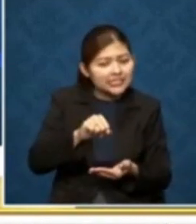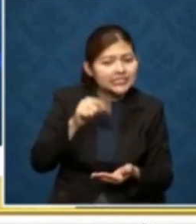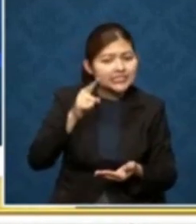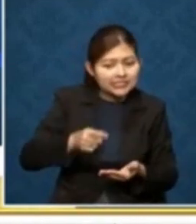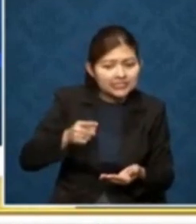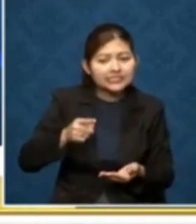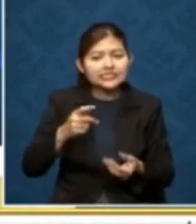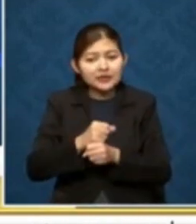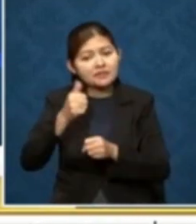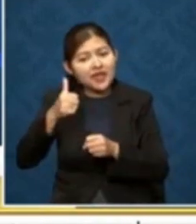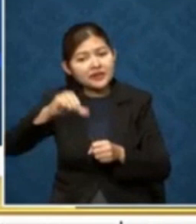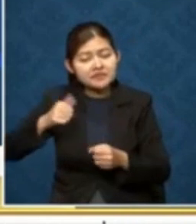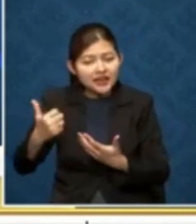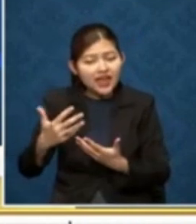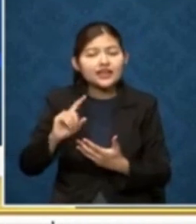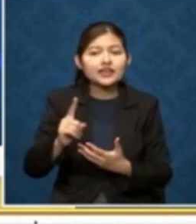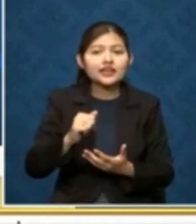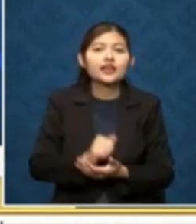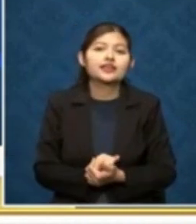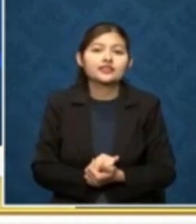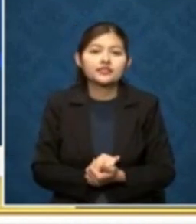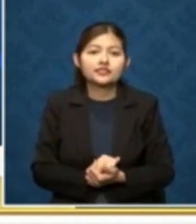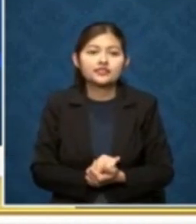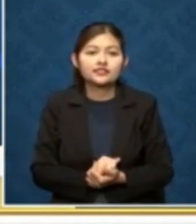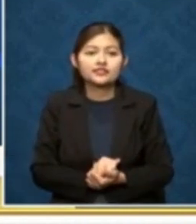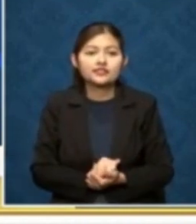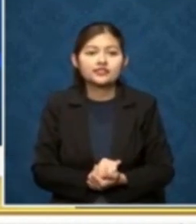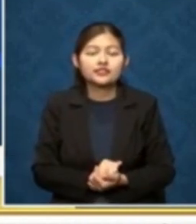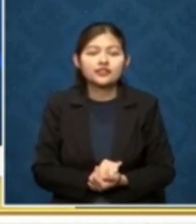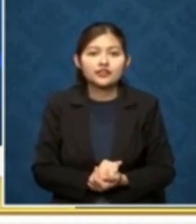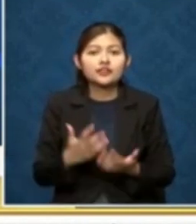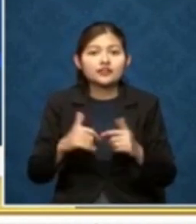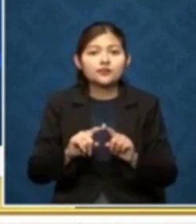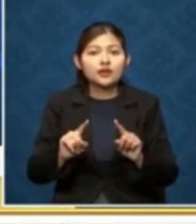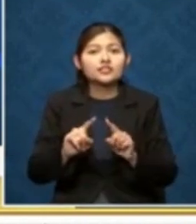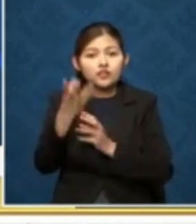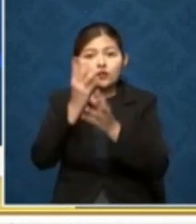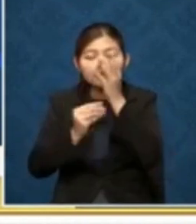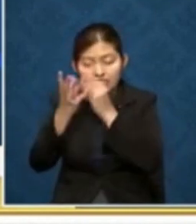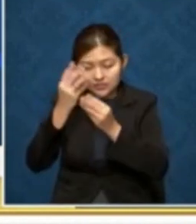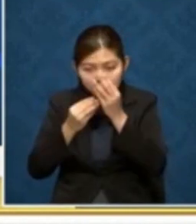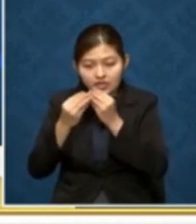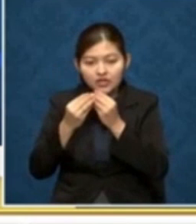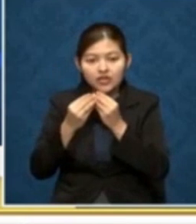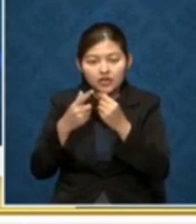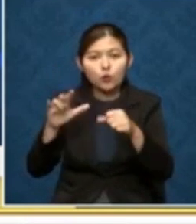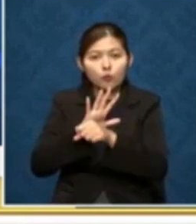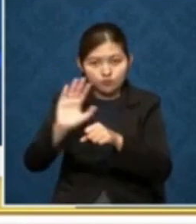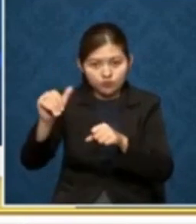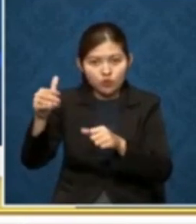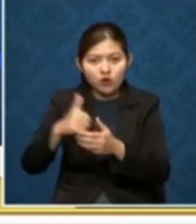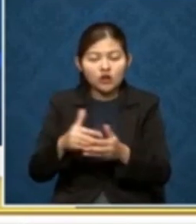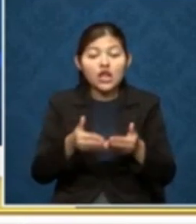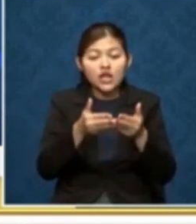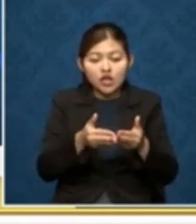เราไม่รู้เลยว่าโครงการนี้มันจะรุ่งหรือมันจะร่วงจนกว่าจะมีการศึกษาอย่างจริงจังนะคะเราจะมีท่า